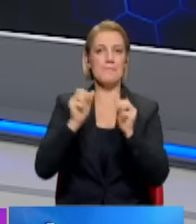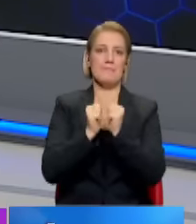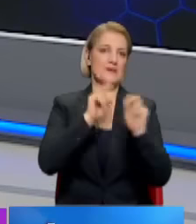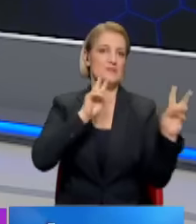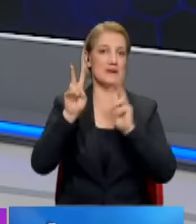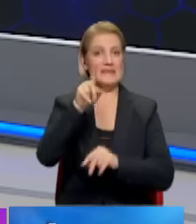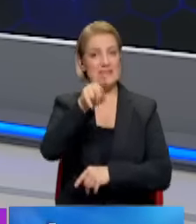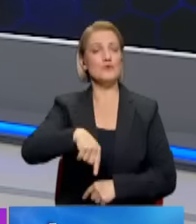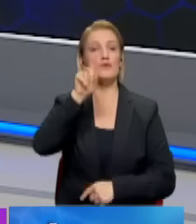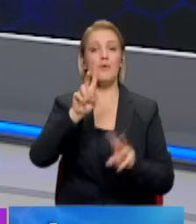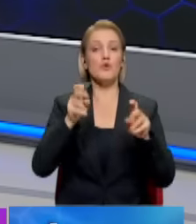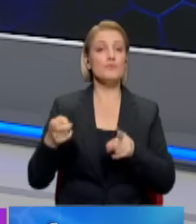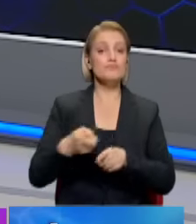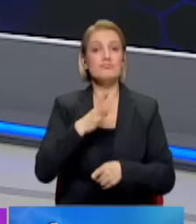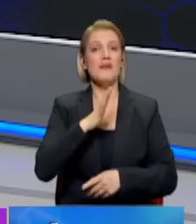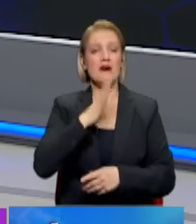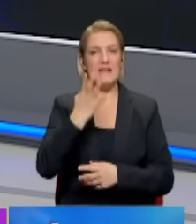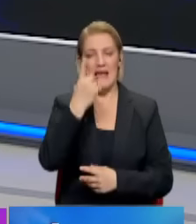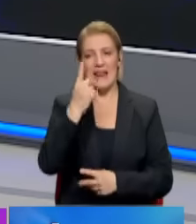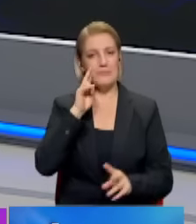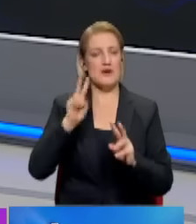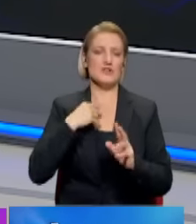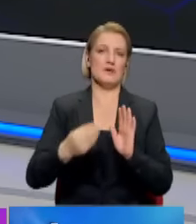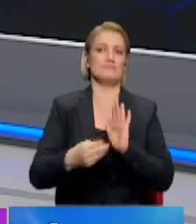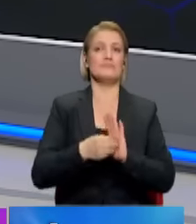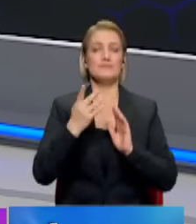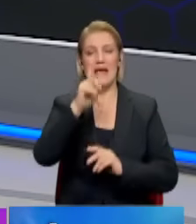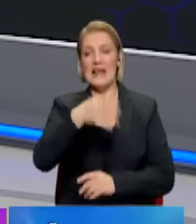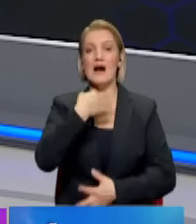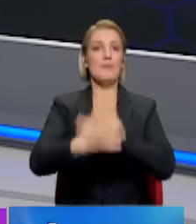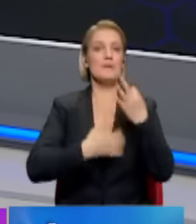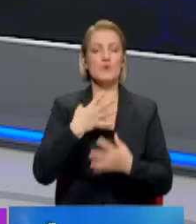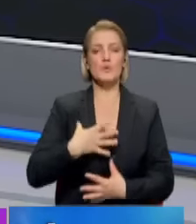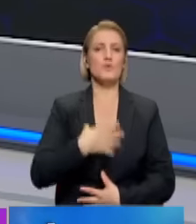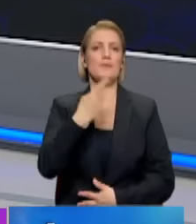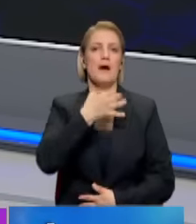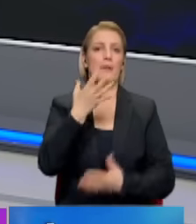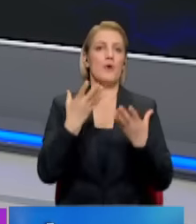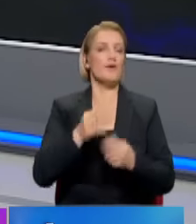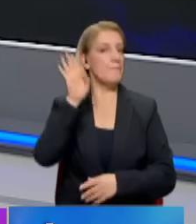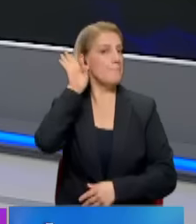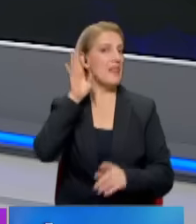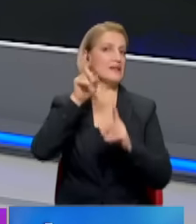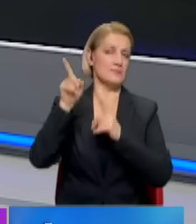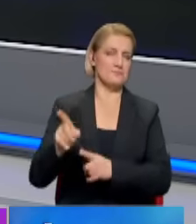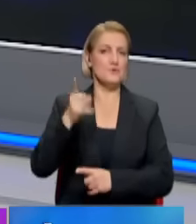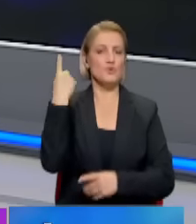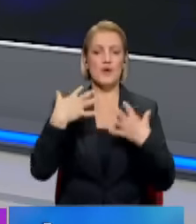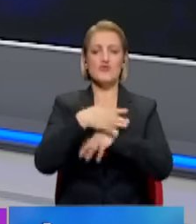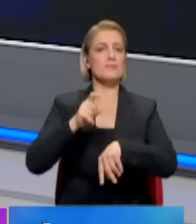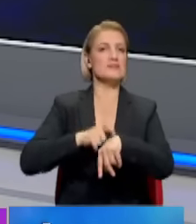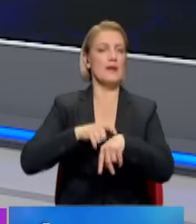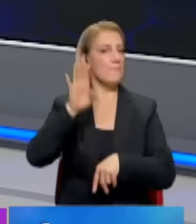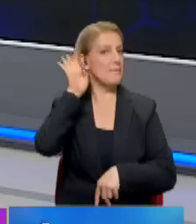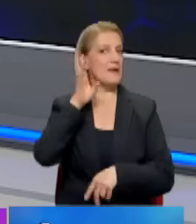bakıyoruz. Ve sizin gündeminizde ne varsa ilk bakışta yer almaya devam ediyor. İlk haberimiz acı bir haber olacak. Malatya'ya gideceğiz. Dün akşam